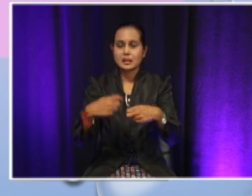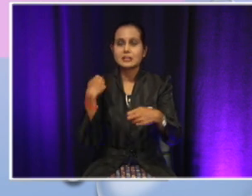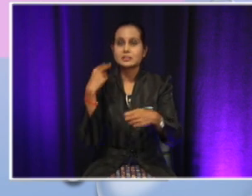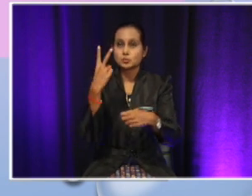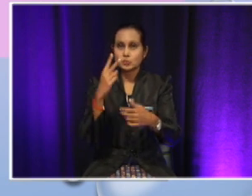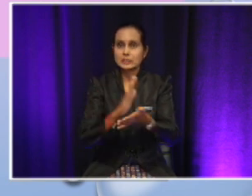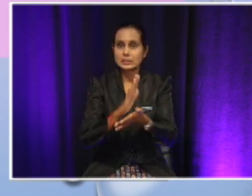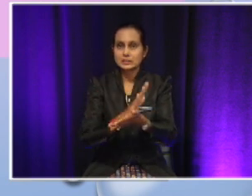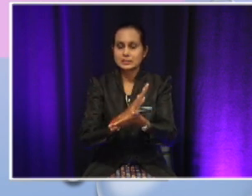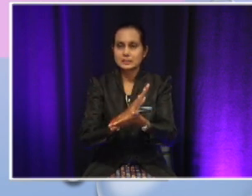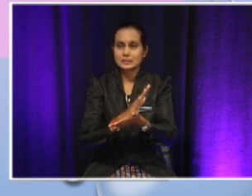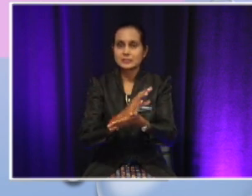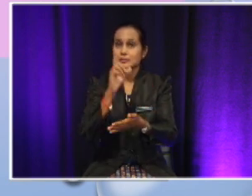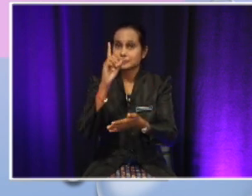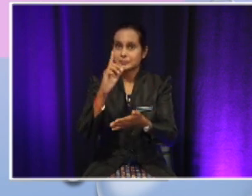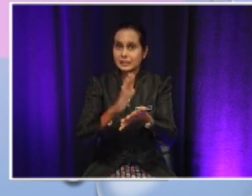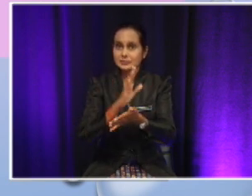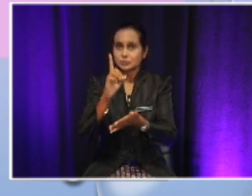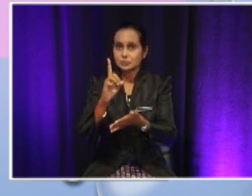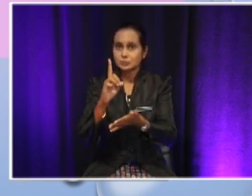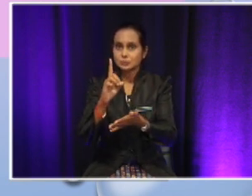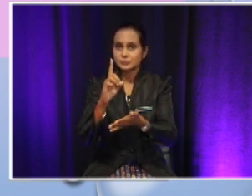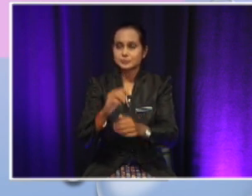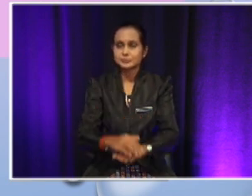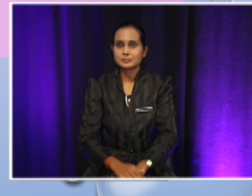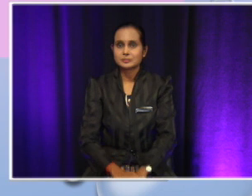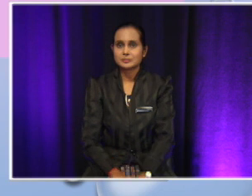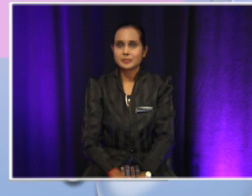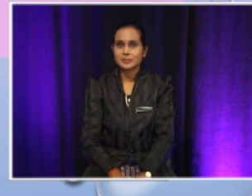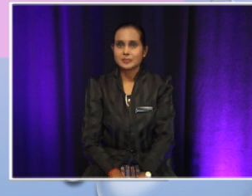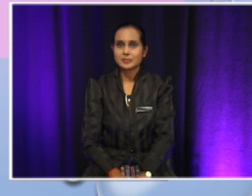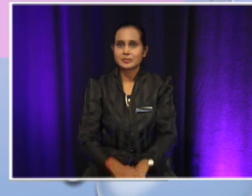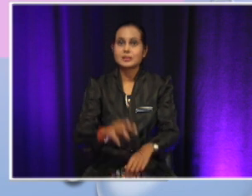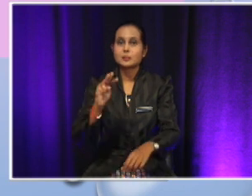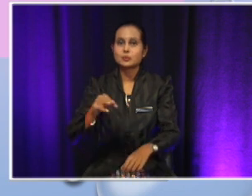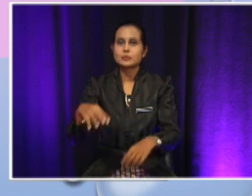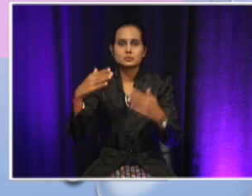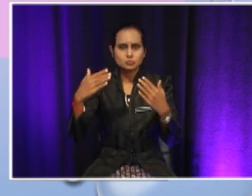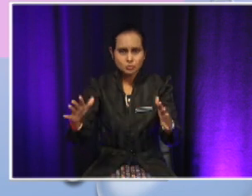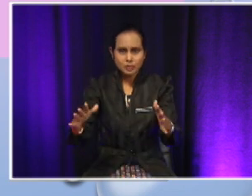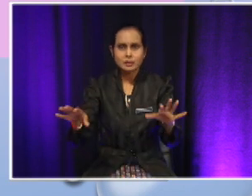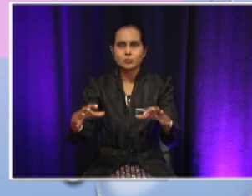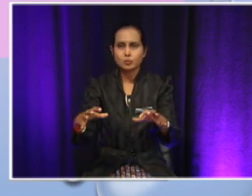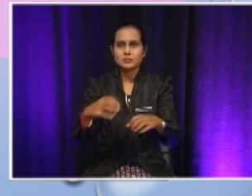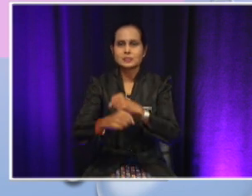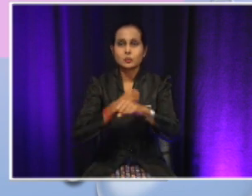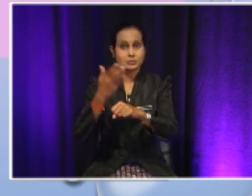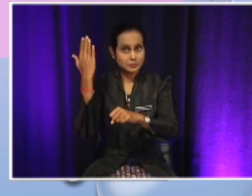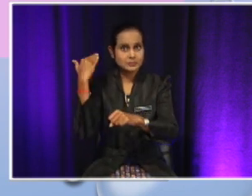sebenarnya. Okey, kertas satu ni pelajar telah pun sudah ambil pada tahun lepas. Okey, yang mana kertas satu